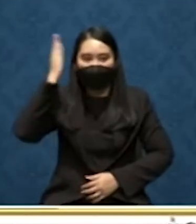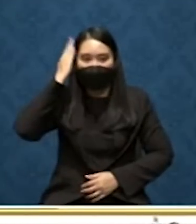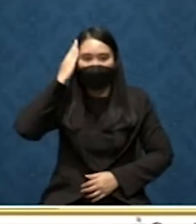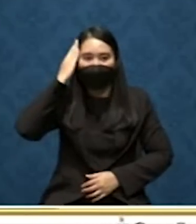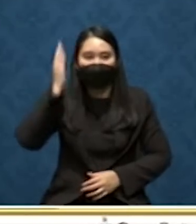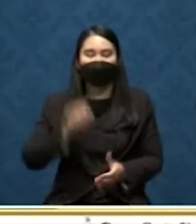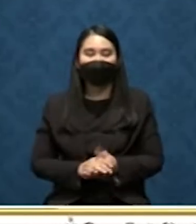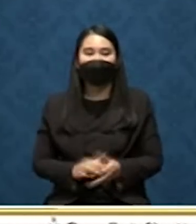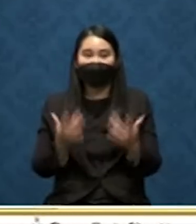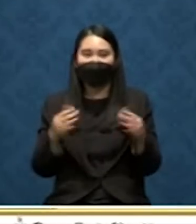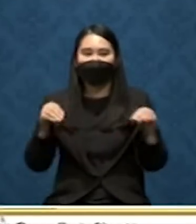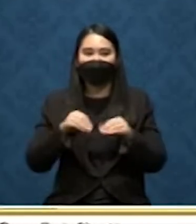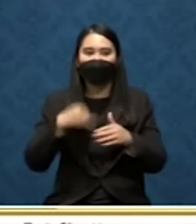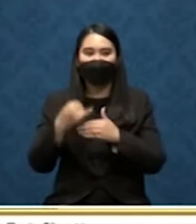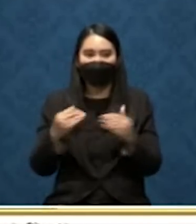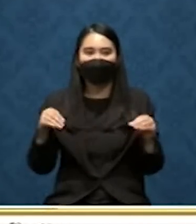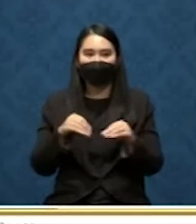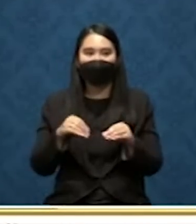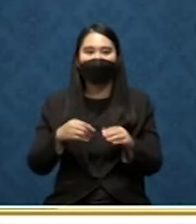vezกลังจะจบใจส่วนนี้ jud